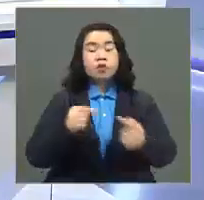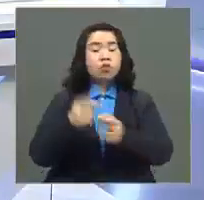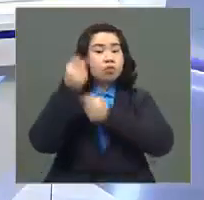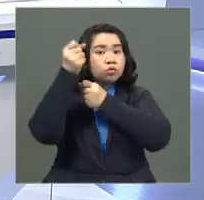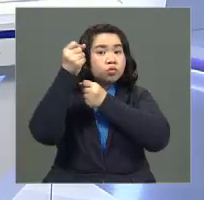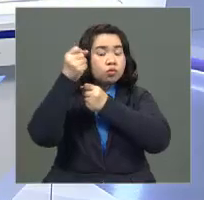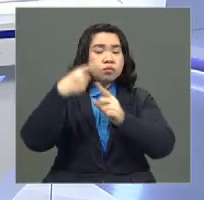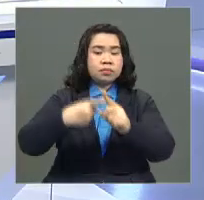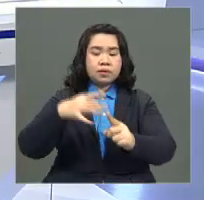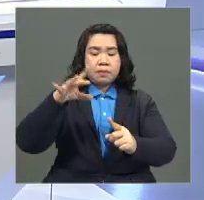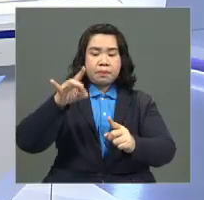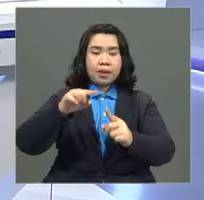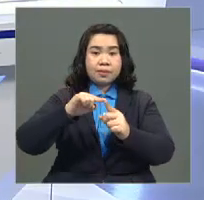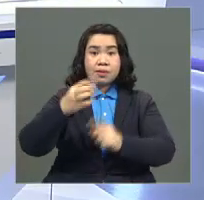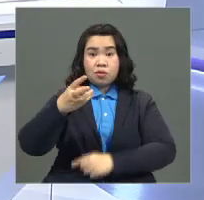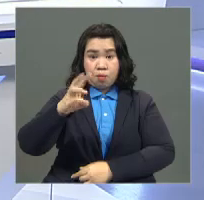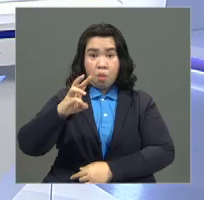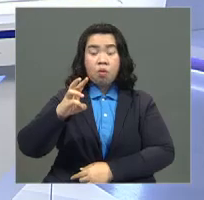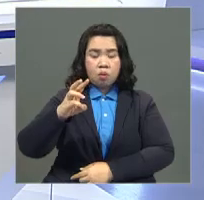ค่ะส่วนการชุมนุมเมื่อวันที่ 16